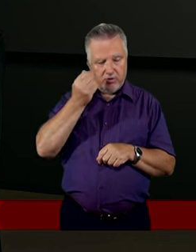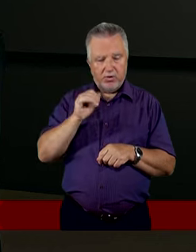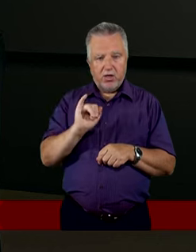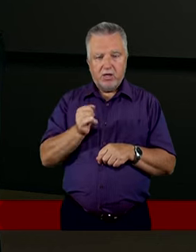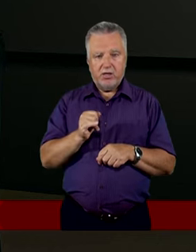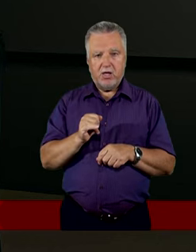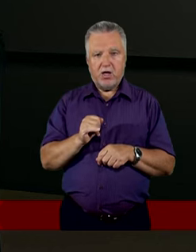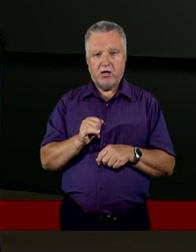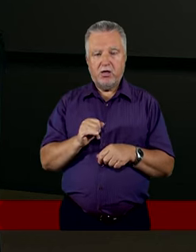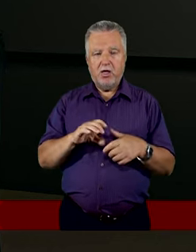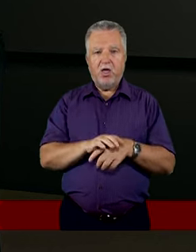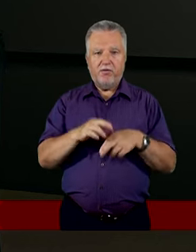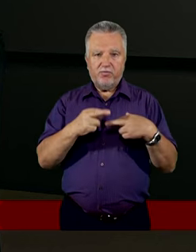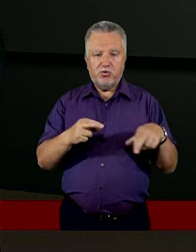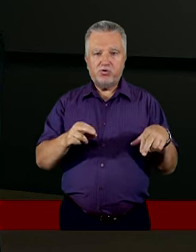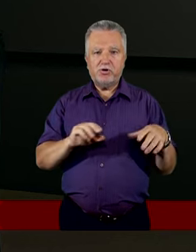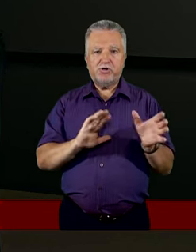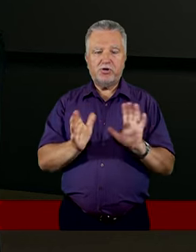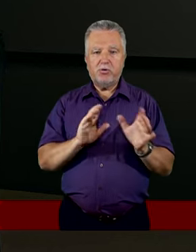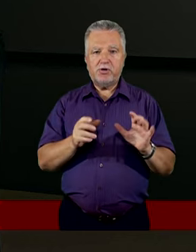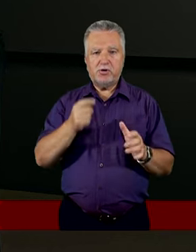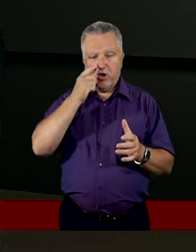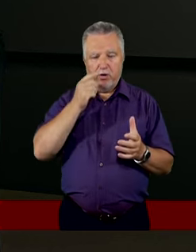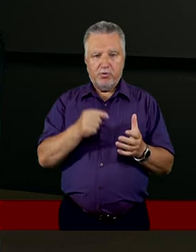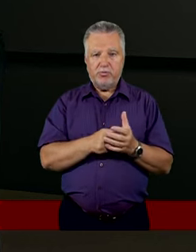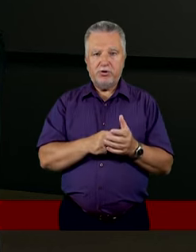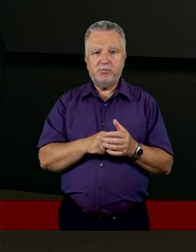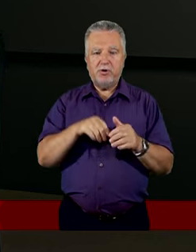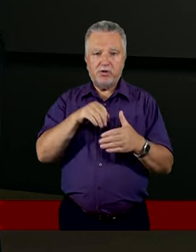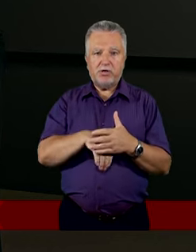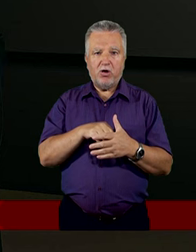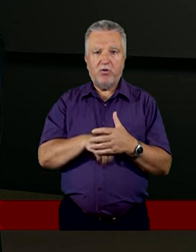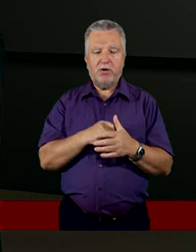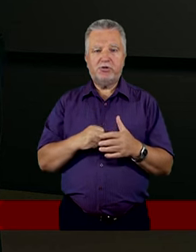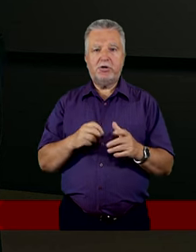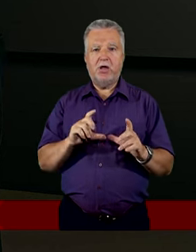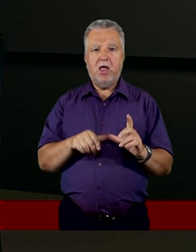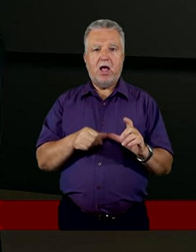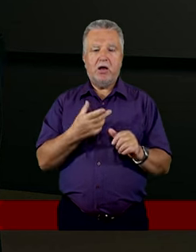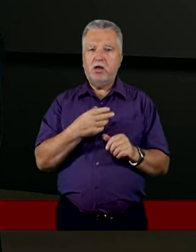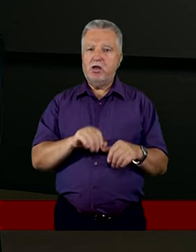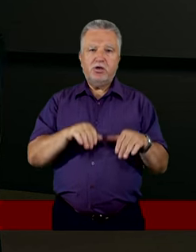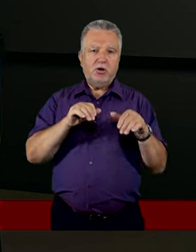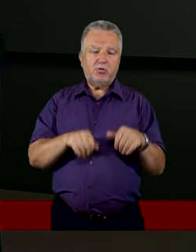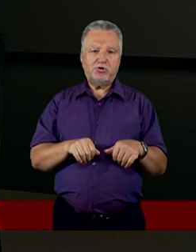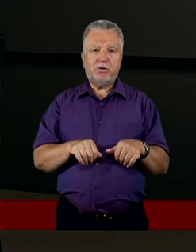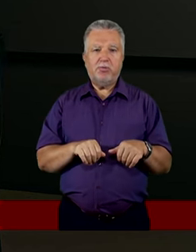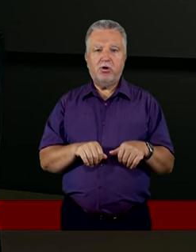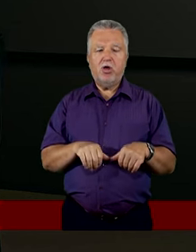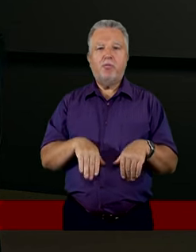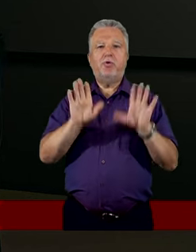jak praktycznie w różnych sytuacjach należałoby się zachować, ale nie możemy